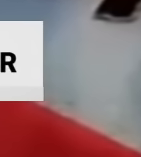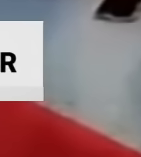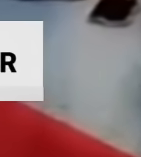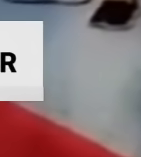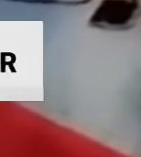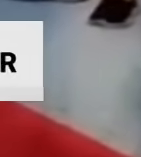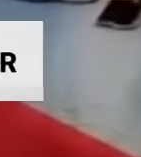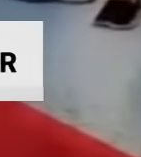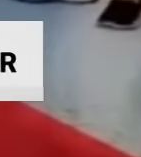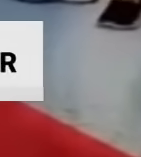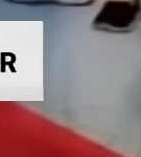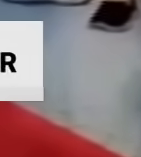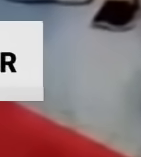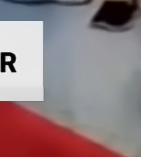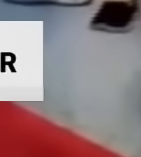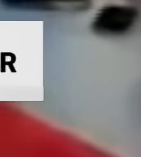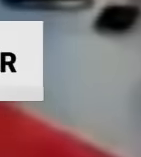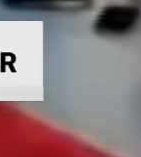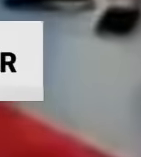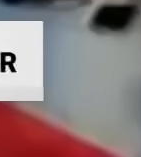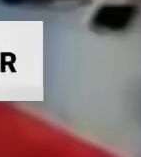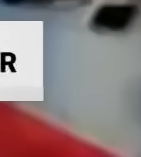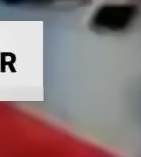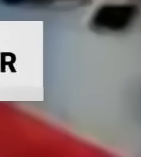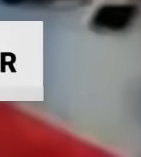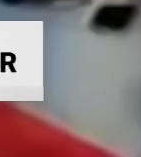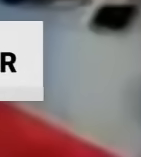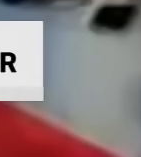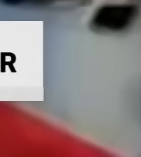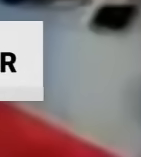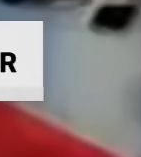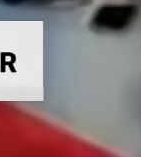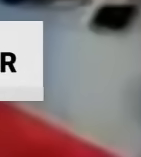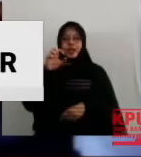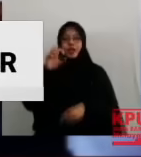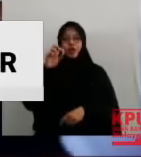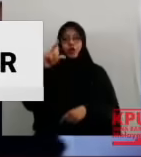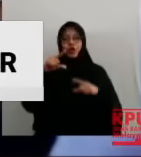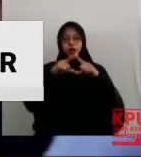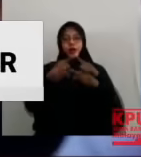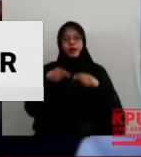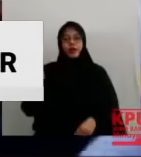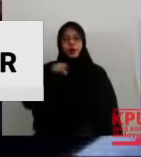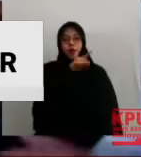Hanura kemudian partai Gelora gelombang rakyat